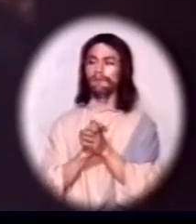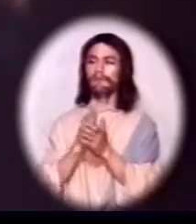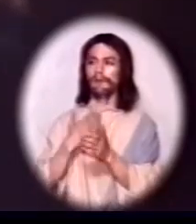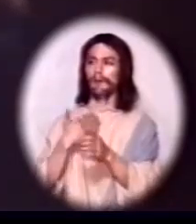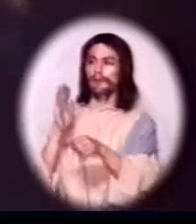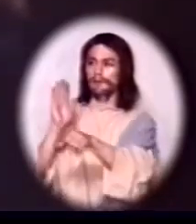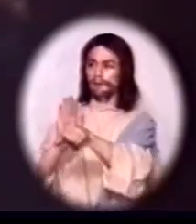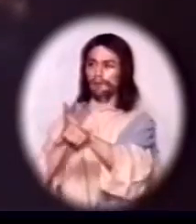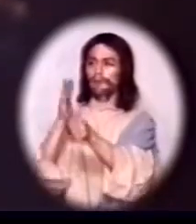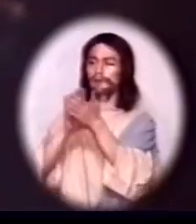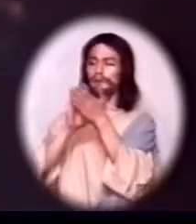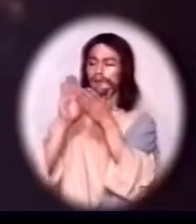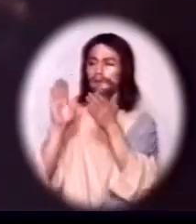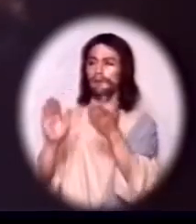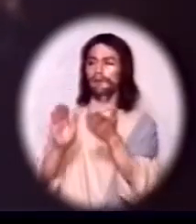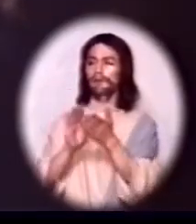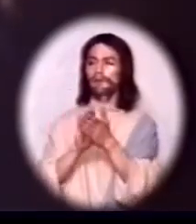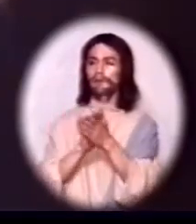제가